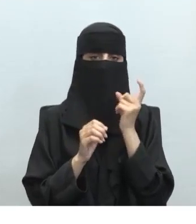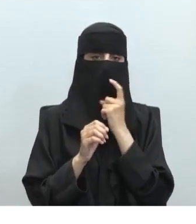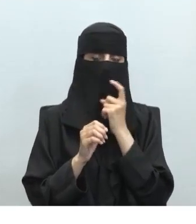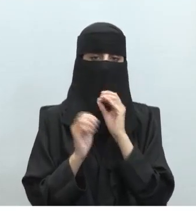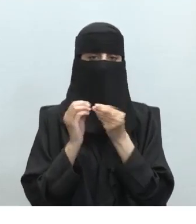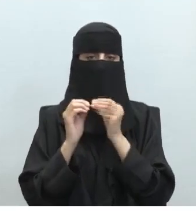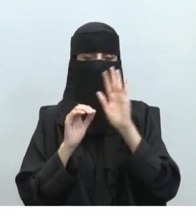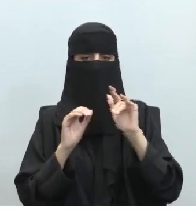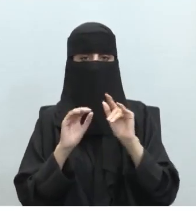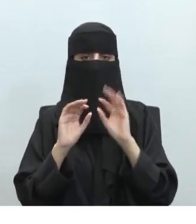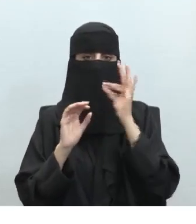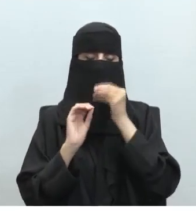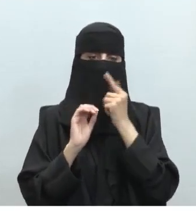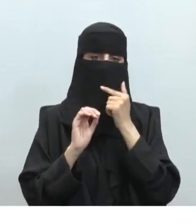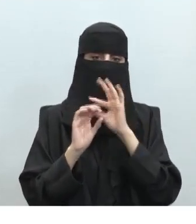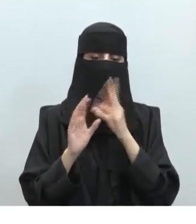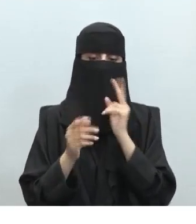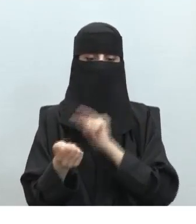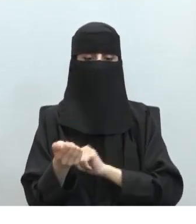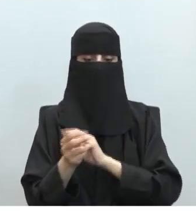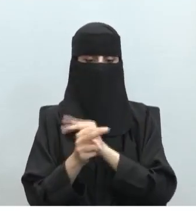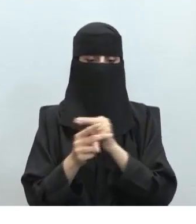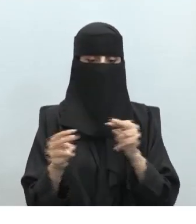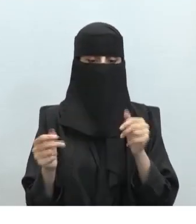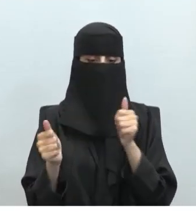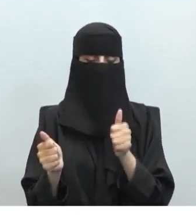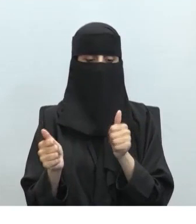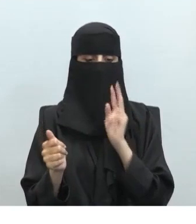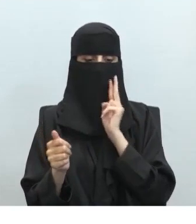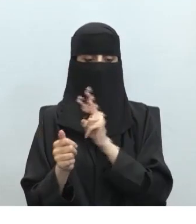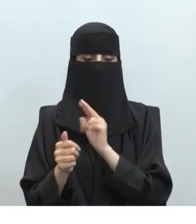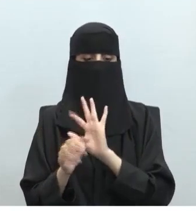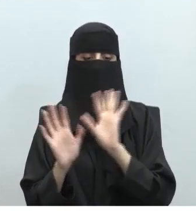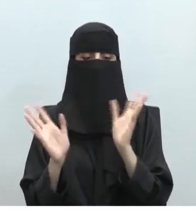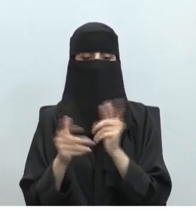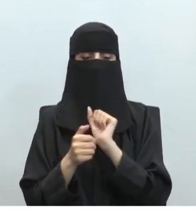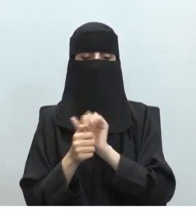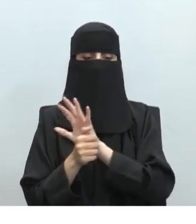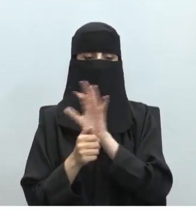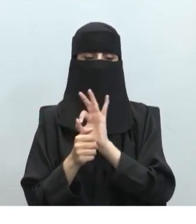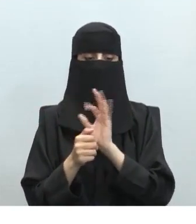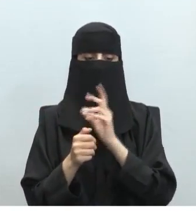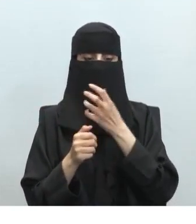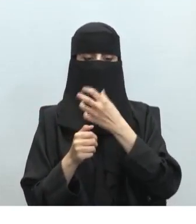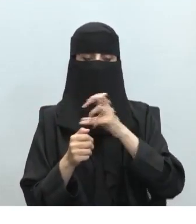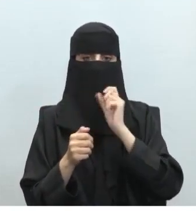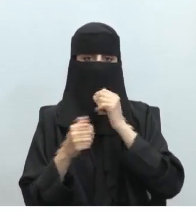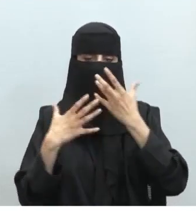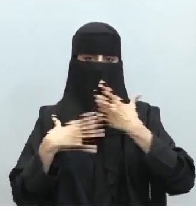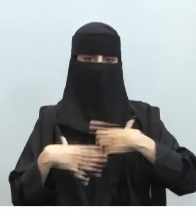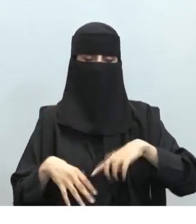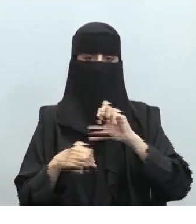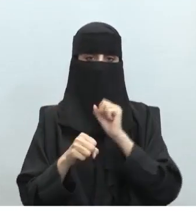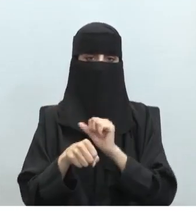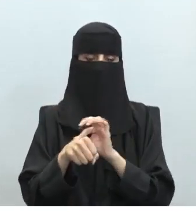كلها صفات مرتبطه بالجنس وعلى مستوى الصفات المتاثره بالجنس هي الصفات التي تحمل جيناتها على الكروموسومات الجسميه اذا لا